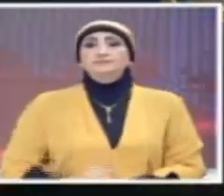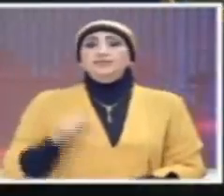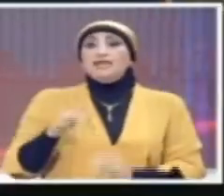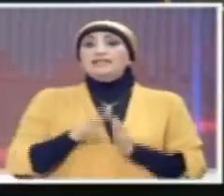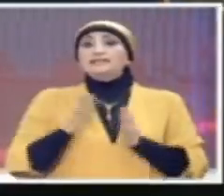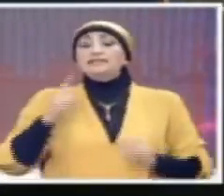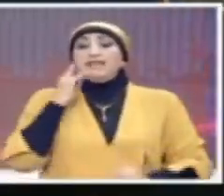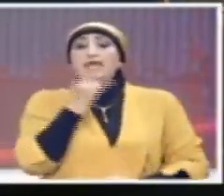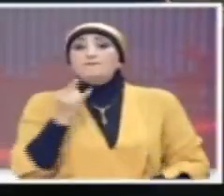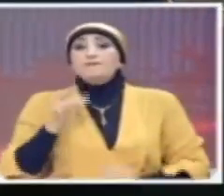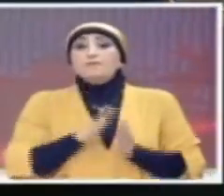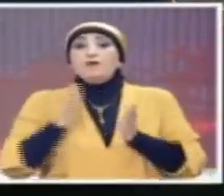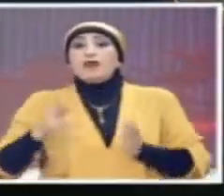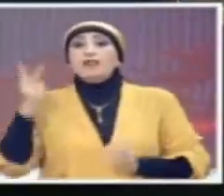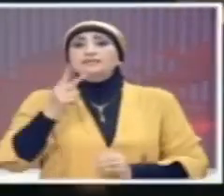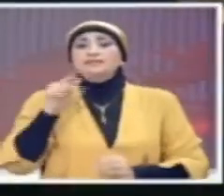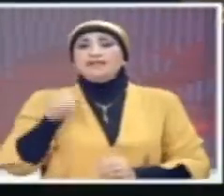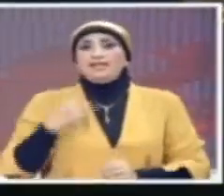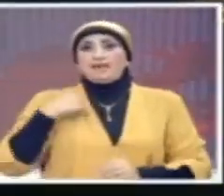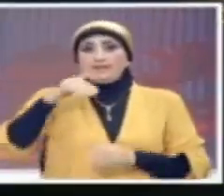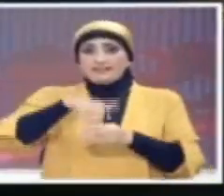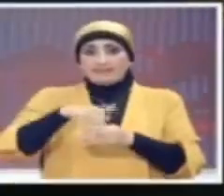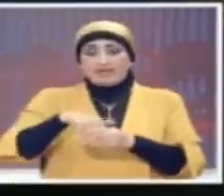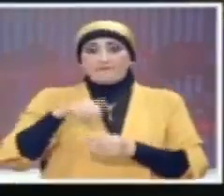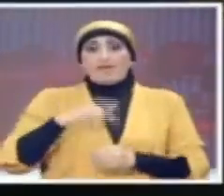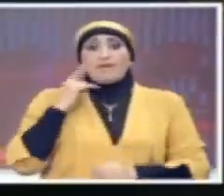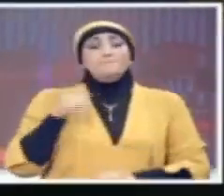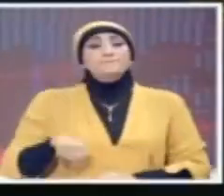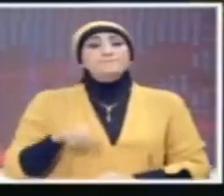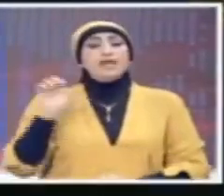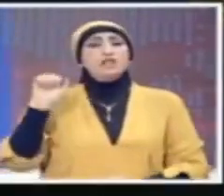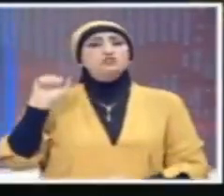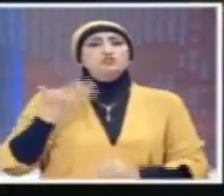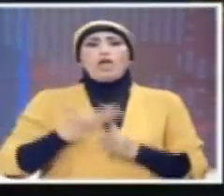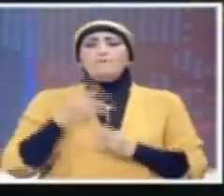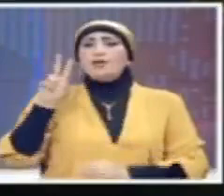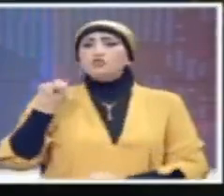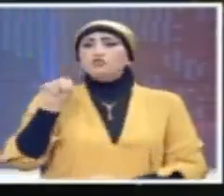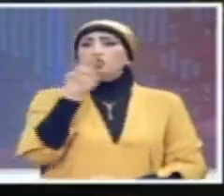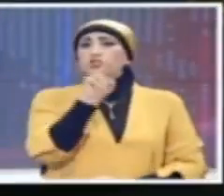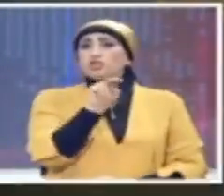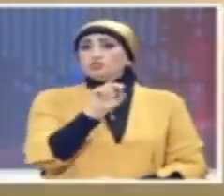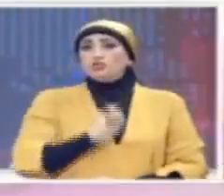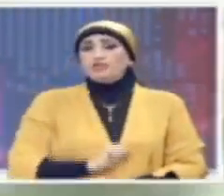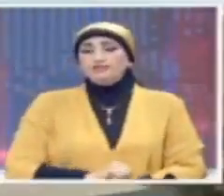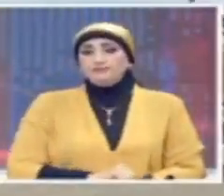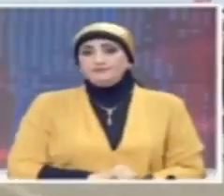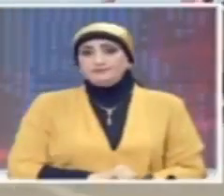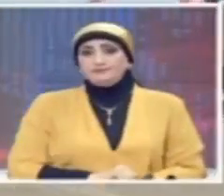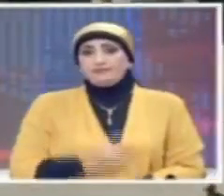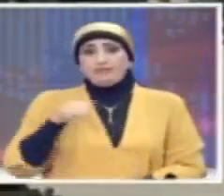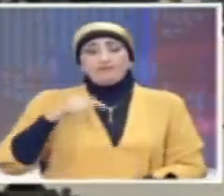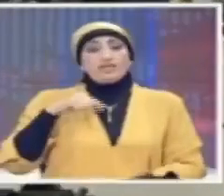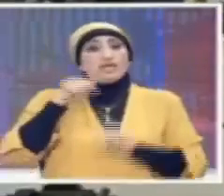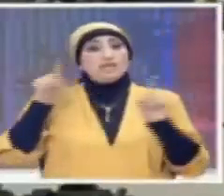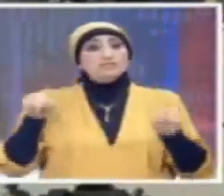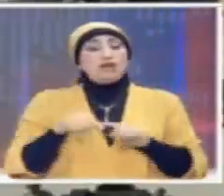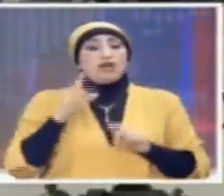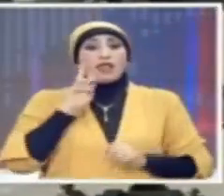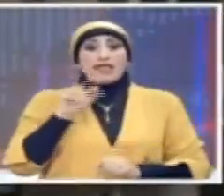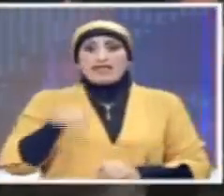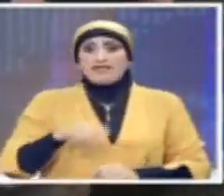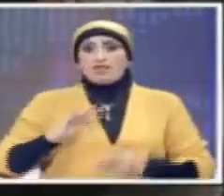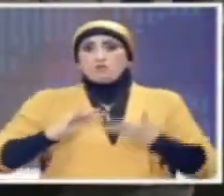تأمين المرحلة الثانية من انتخابات مجلس النواب 2020 في إطار مساهمة